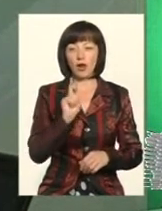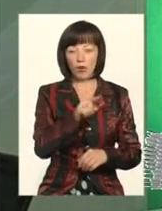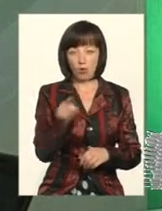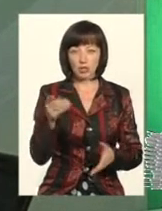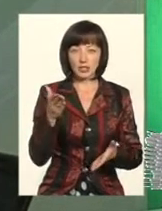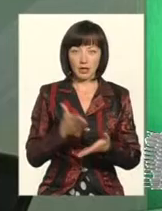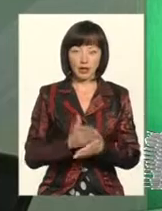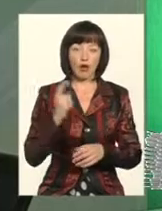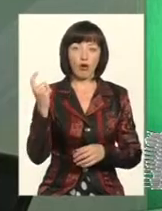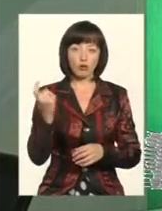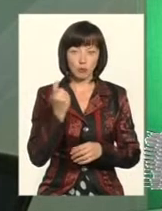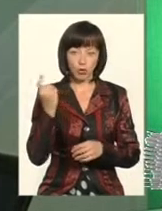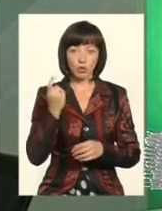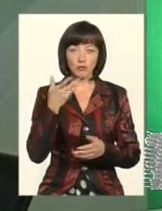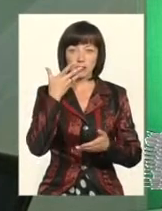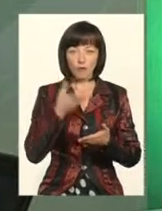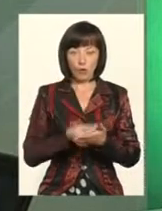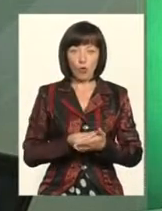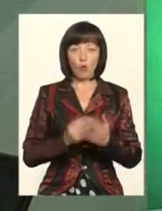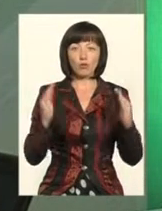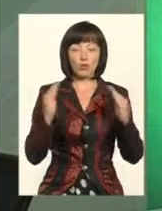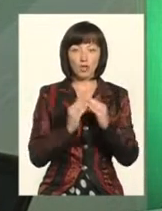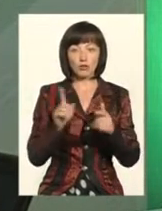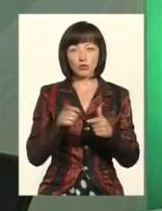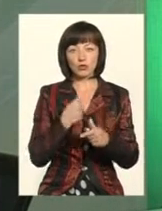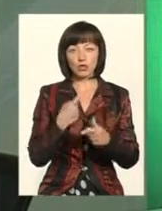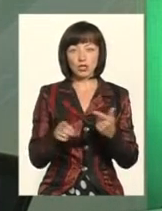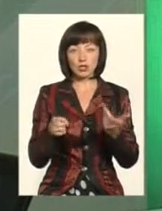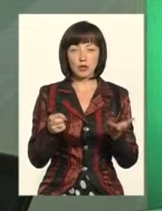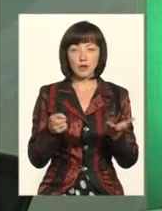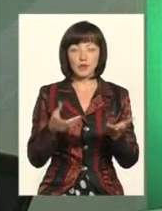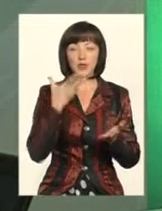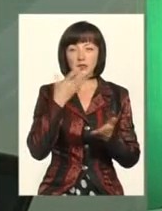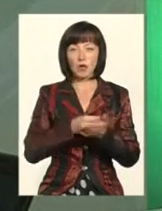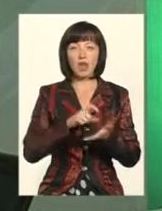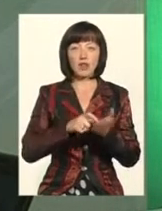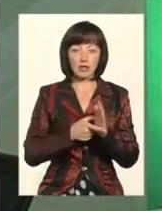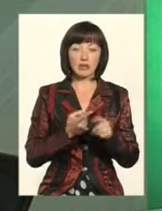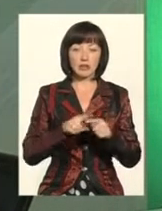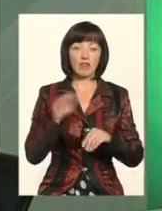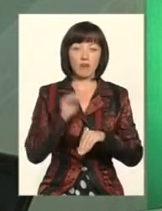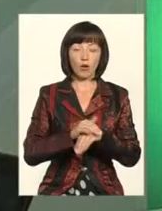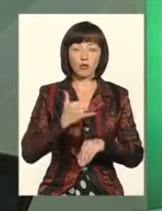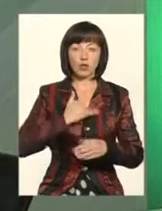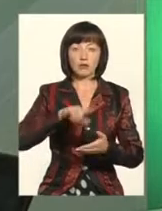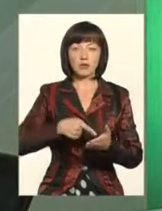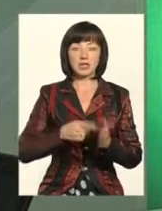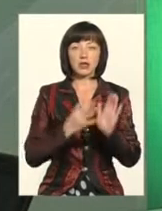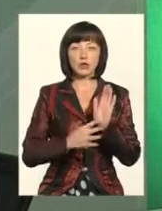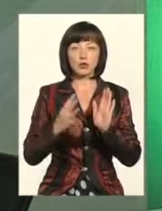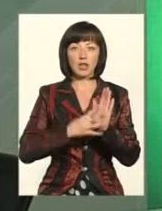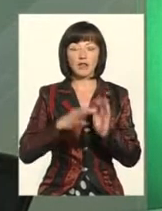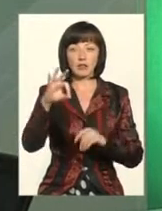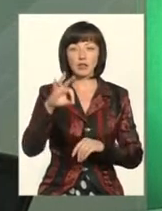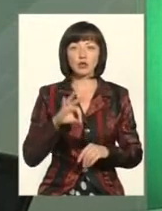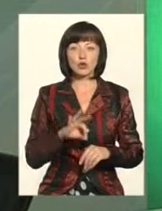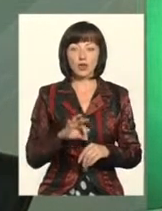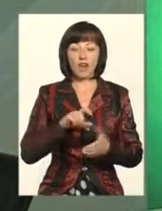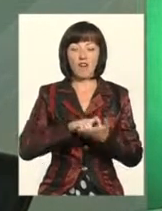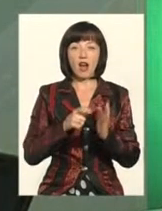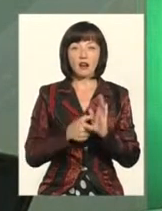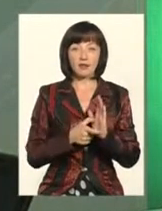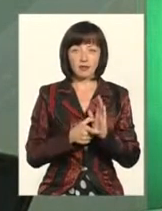є господарем свого будинку, чи ну то, що своєї квартири, це факт, тому що в нас в місті 99%